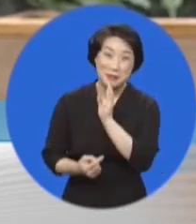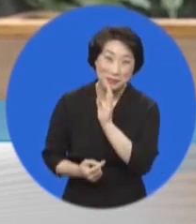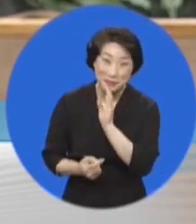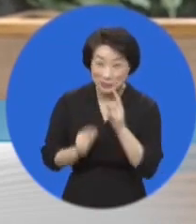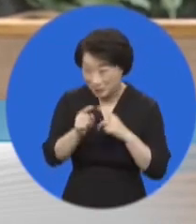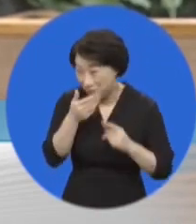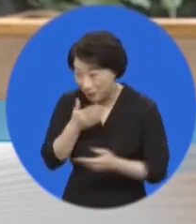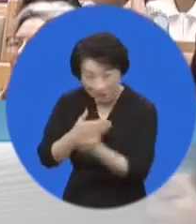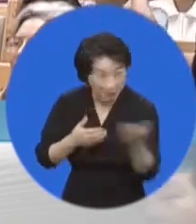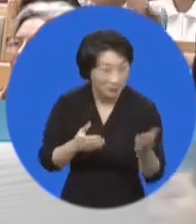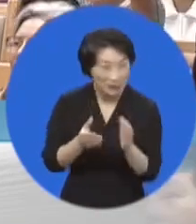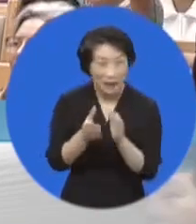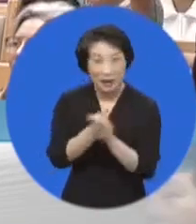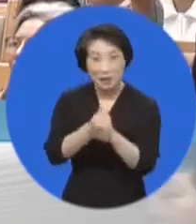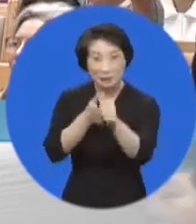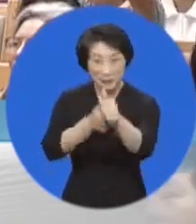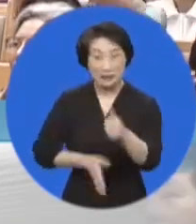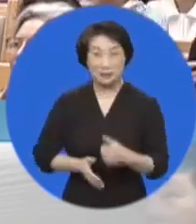이해되면 아멘합시다.